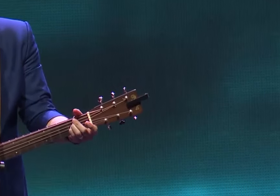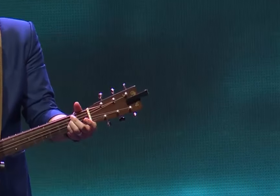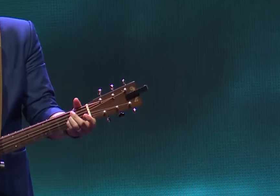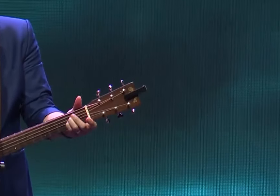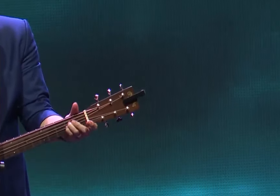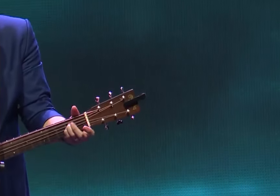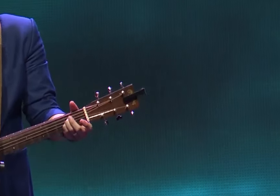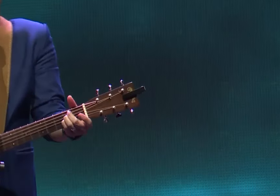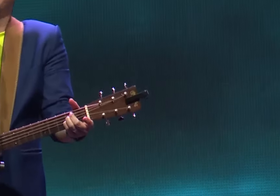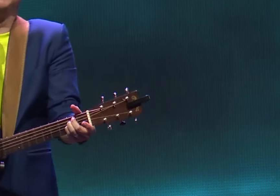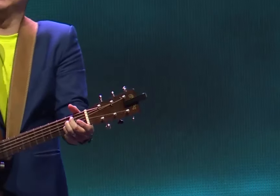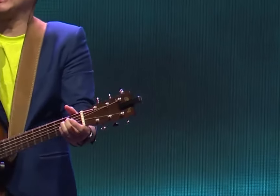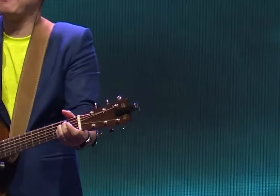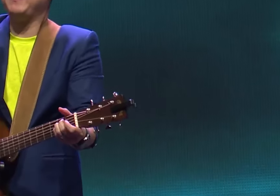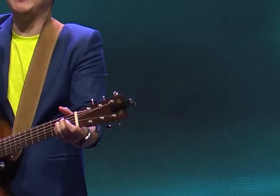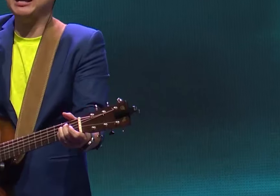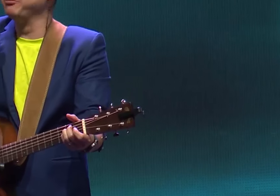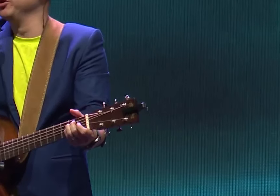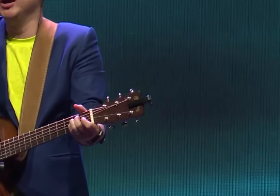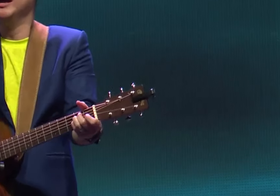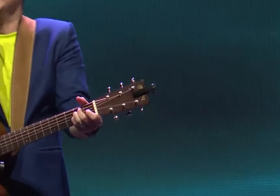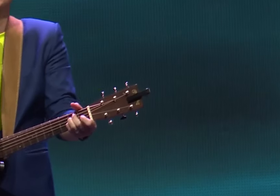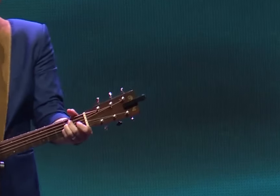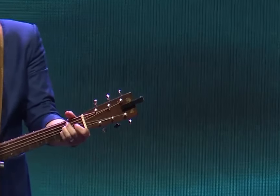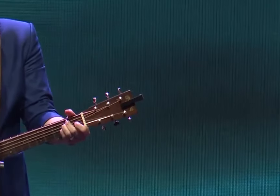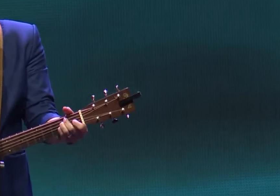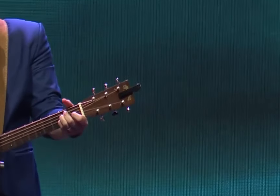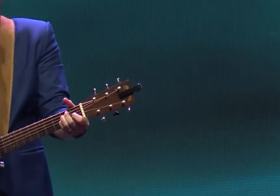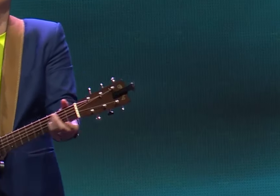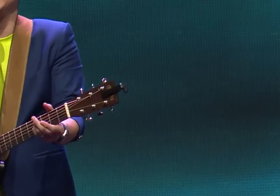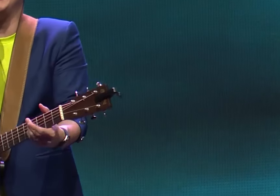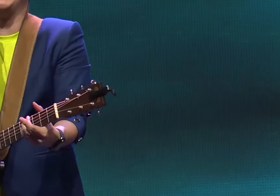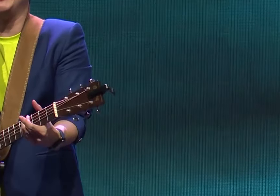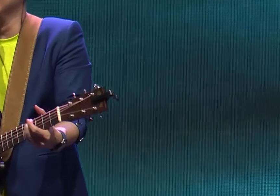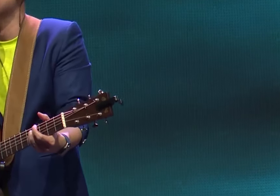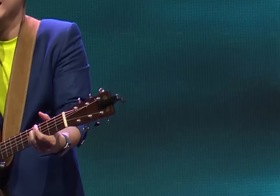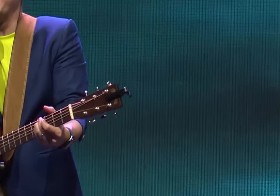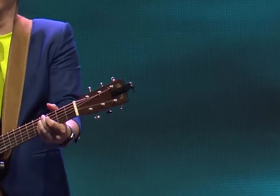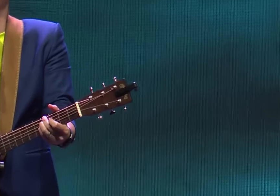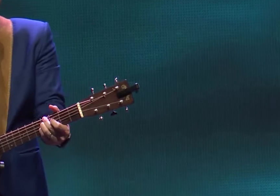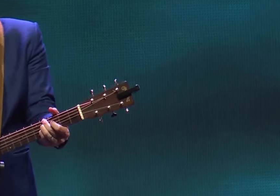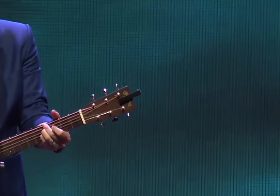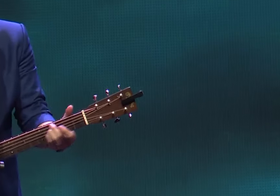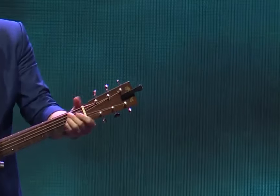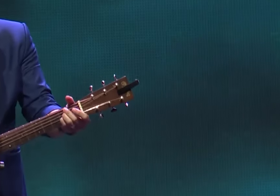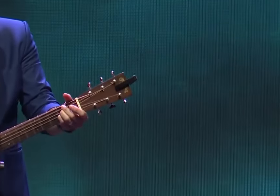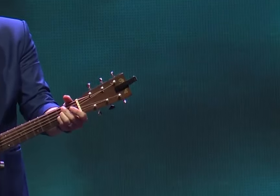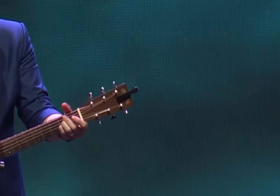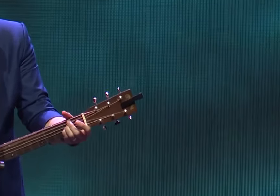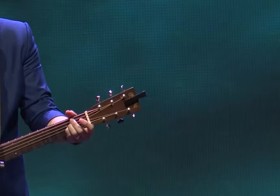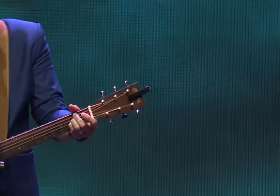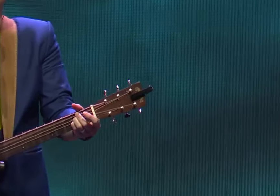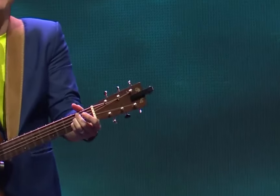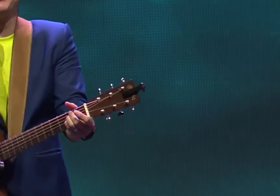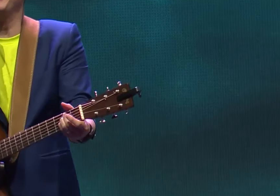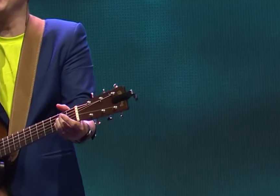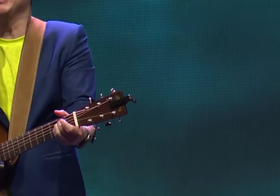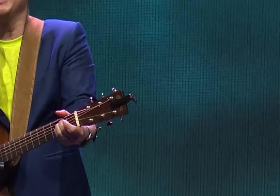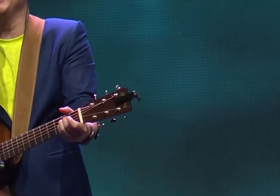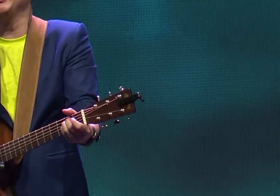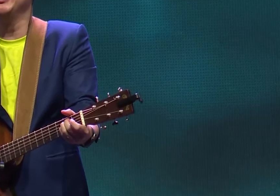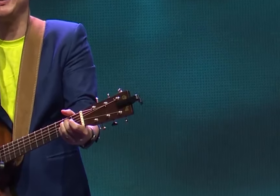bawa kami mendekat padamu. Kami mau terus dekat, kami mau terus dekat,